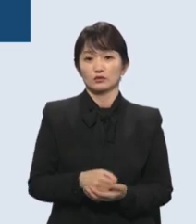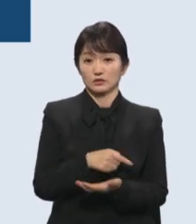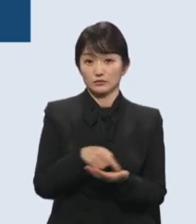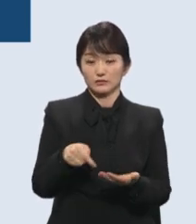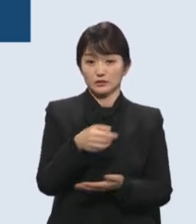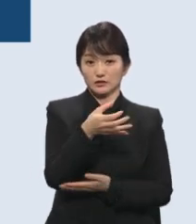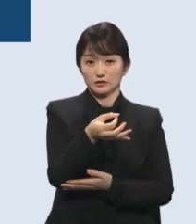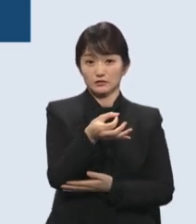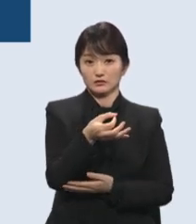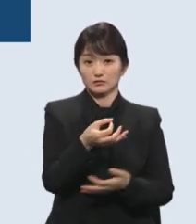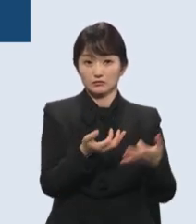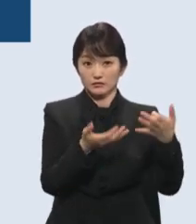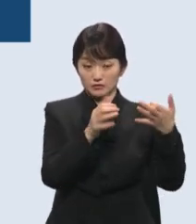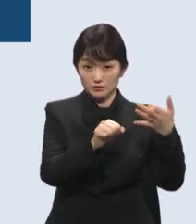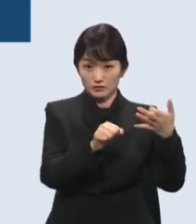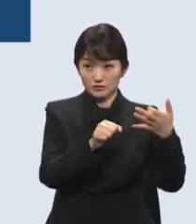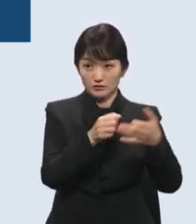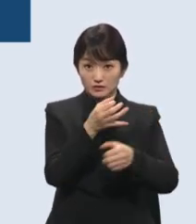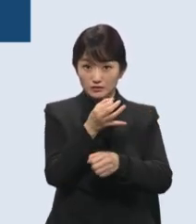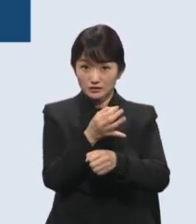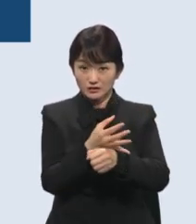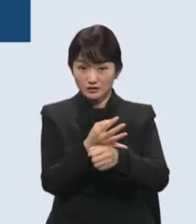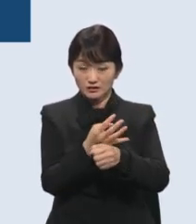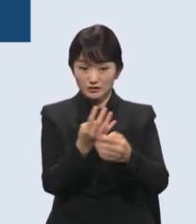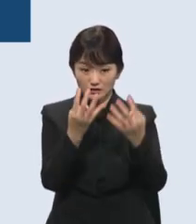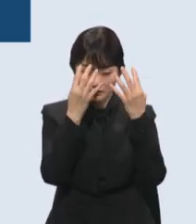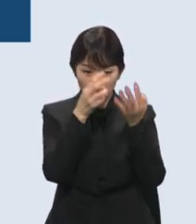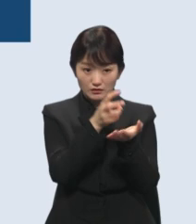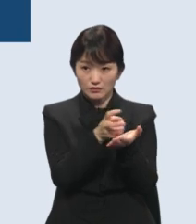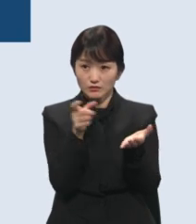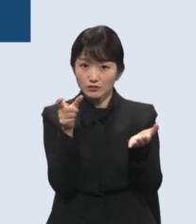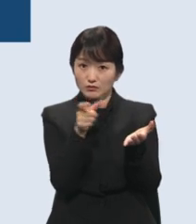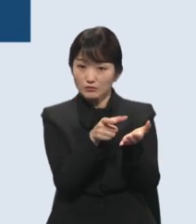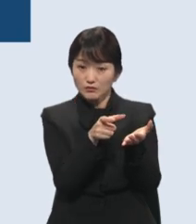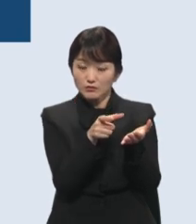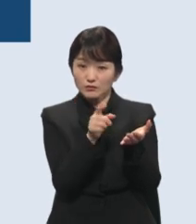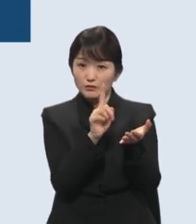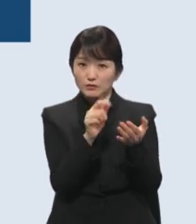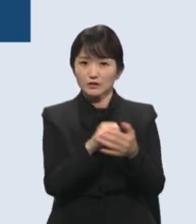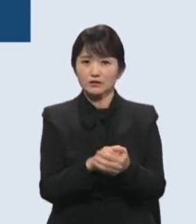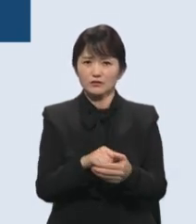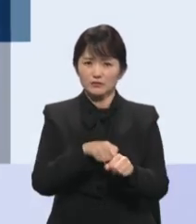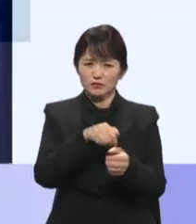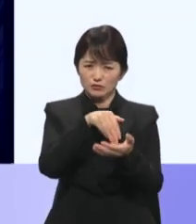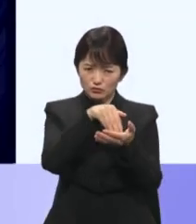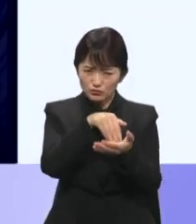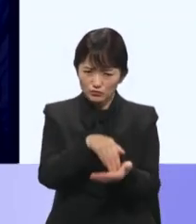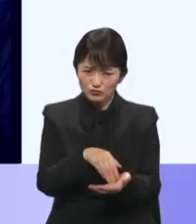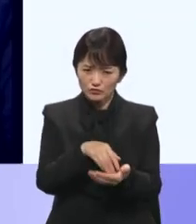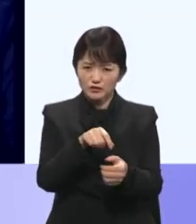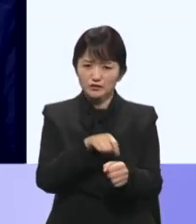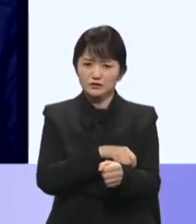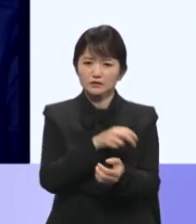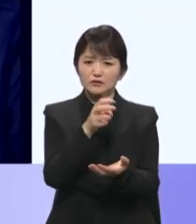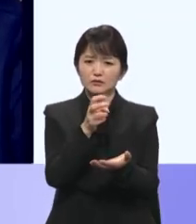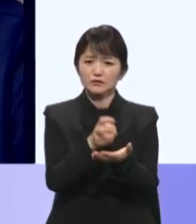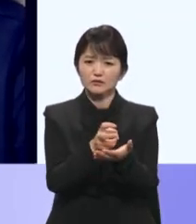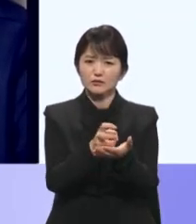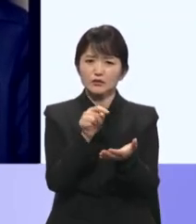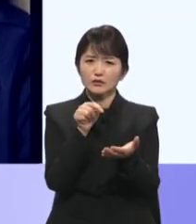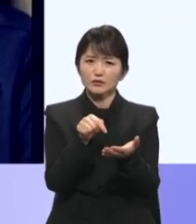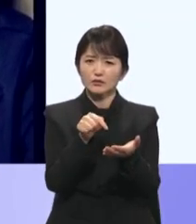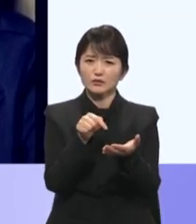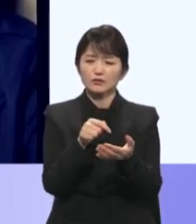정도면은 단순 뭐 형법상의 사기가 아니라 특정 경제 가중 처벌 등에 관한 법률이 있어요이 법률상에 그